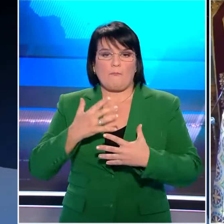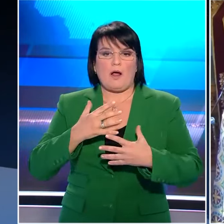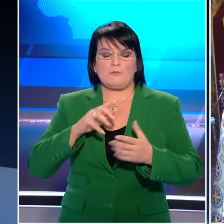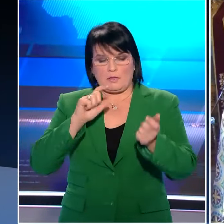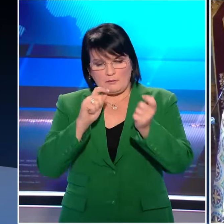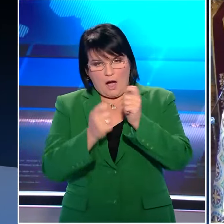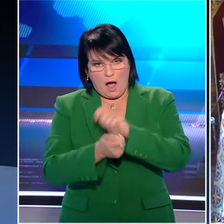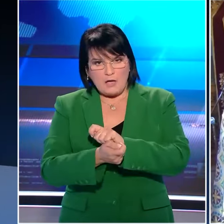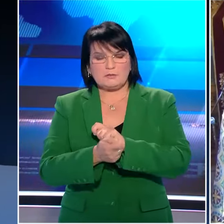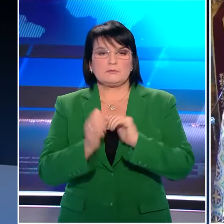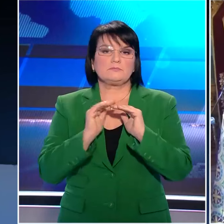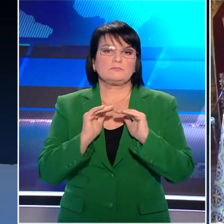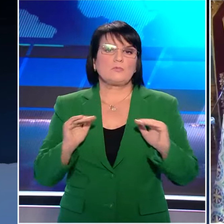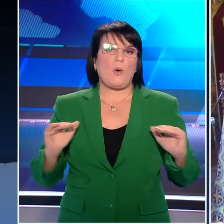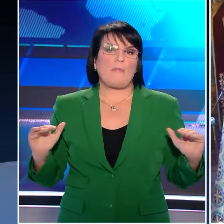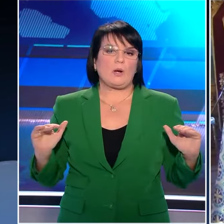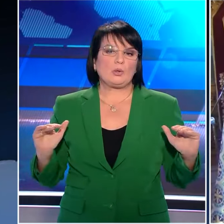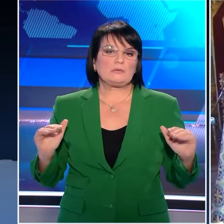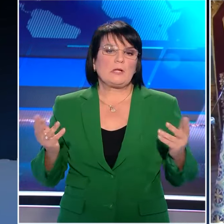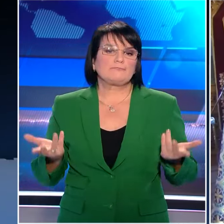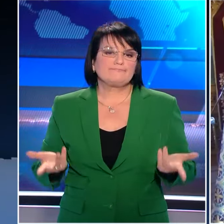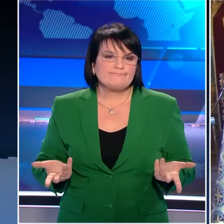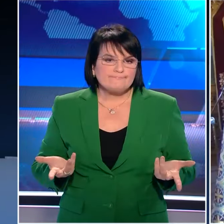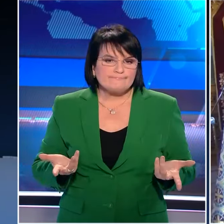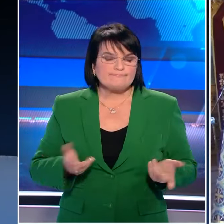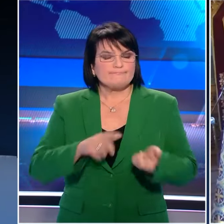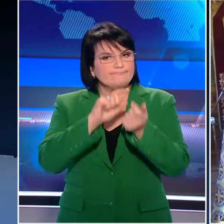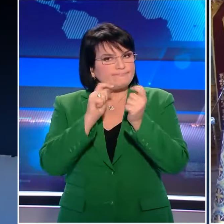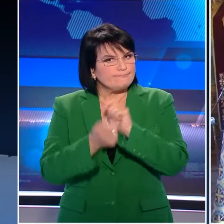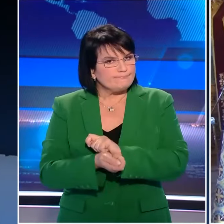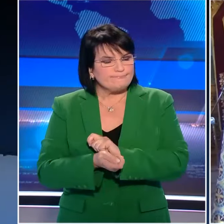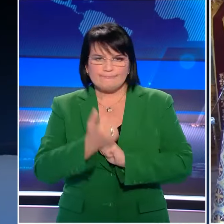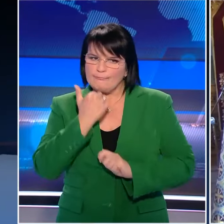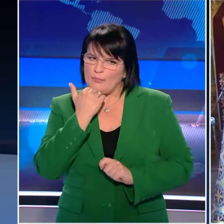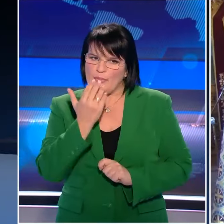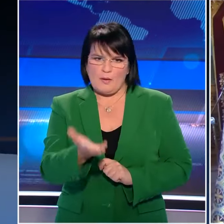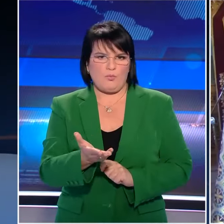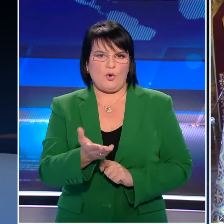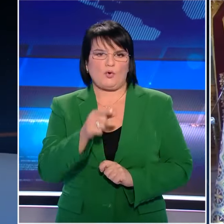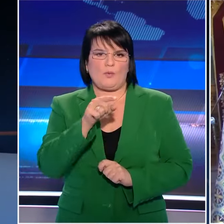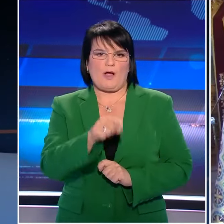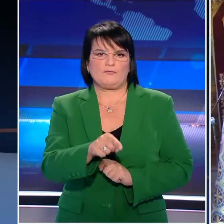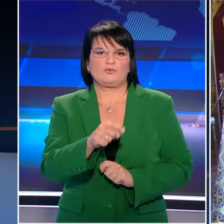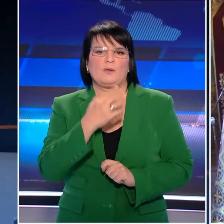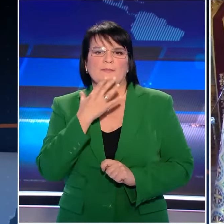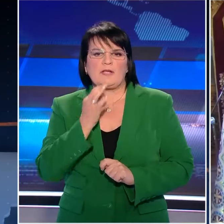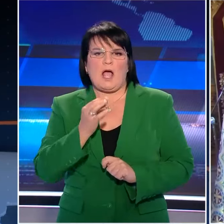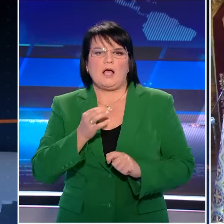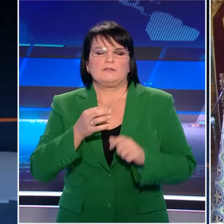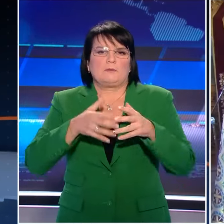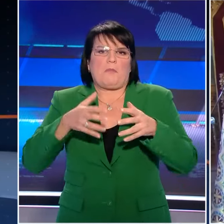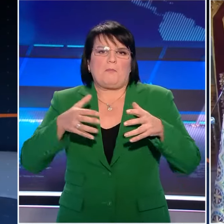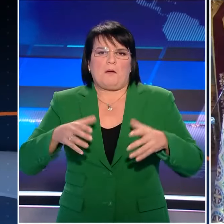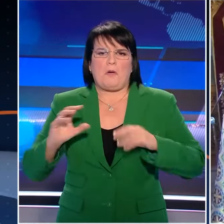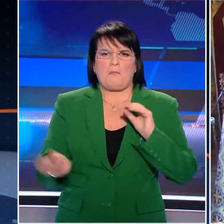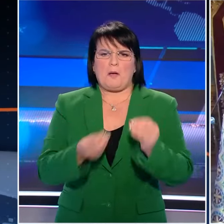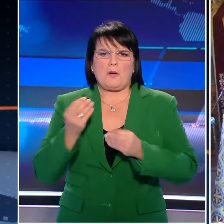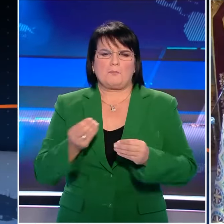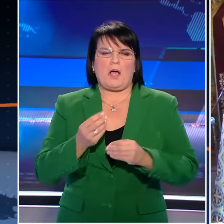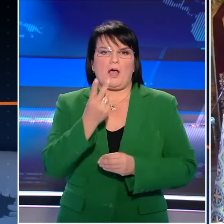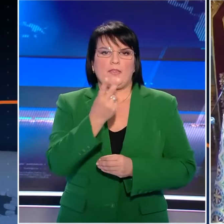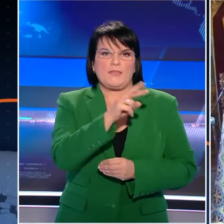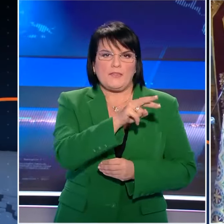γίνει ομαλότητα. Δεν μπορούμε να μετατρέψουμε, έτσι λες και είναι